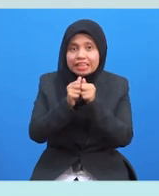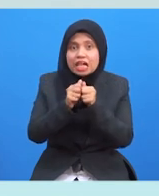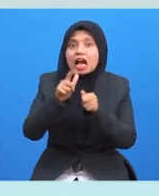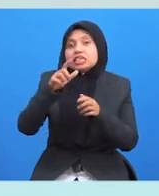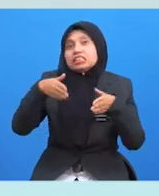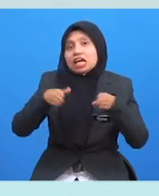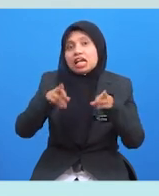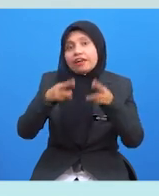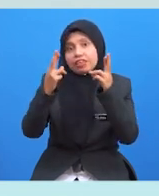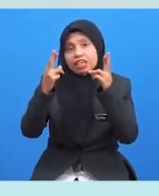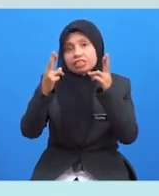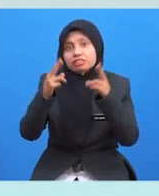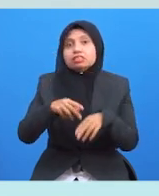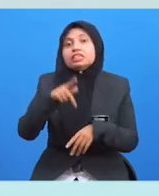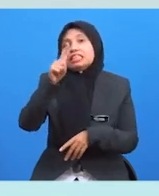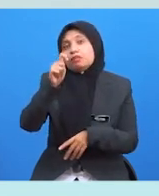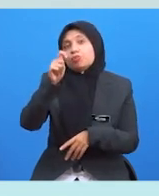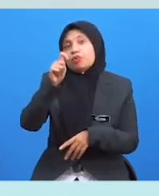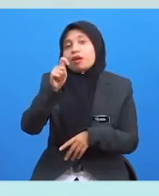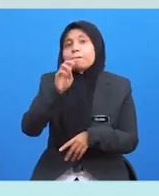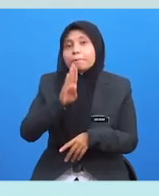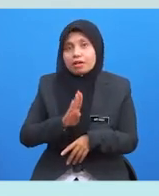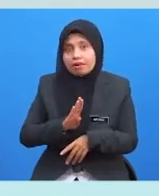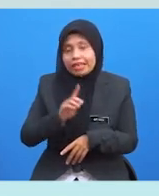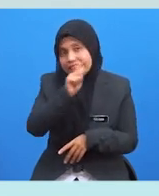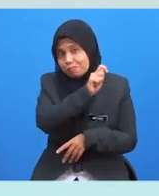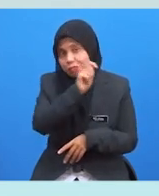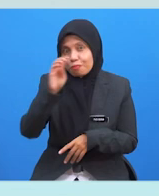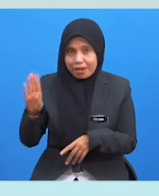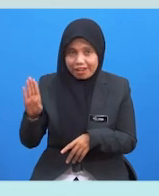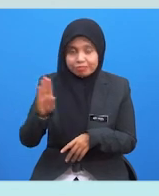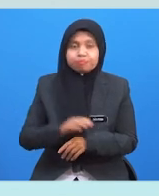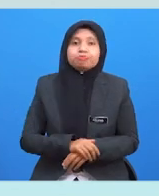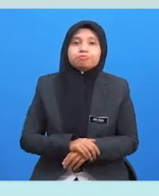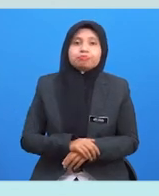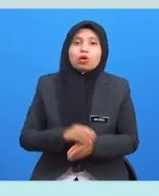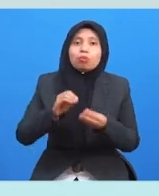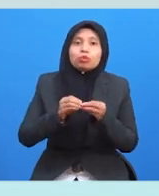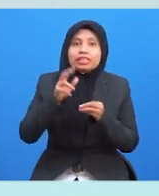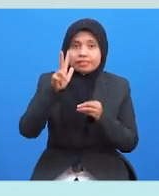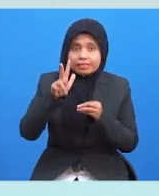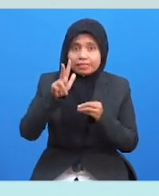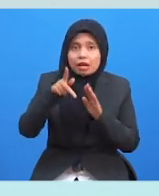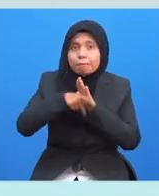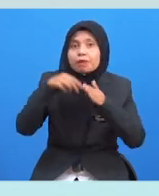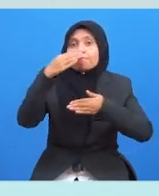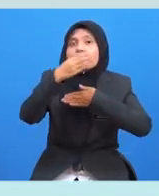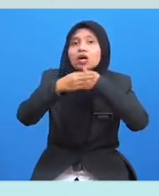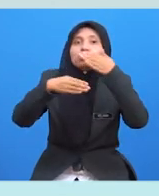Barat. Kepentingan pengangkutan darat yang ketiga ialah pembangunan